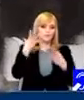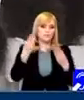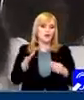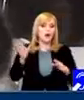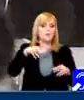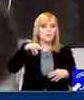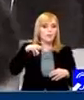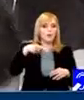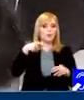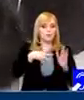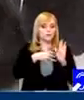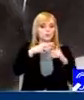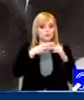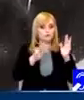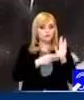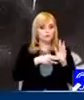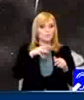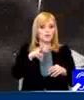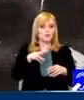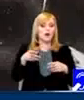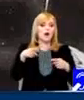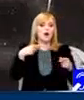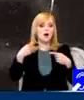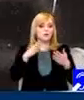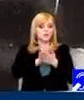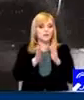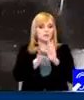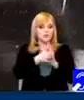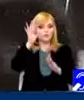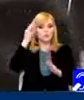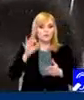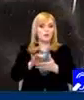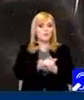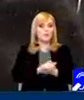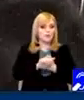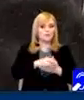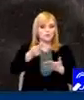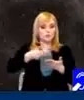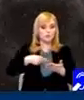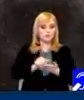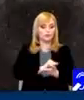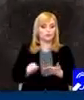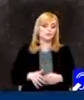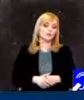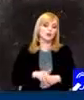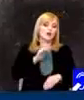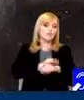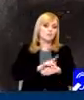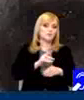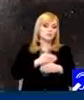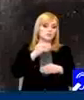în luna mai 1918, Marghiloman a negociat pacea cu Germania și a semnat tratatul de la Buftea, fapt ce a determinat mai